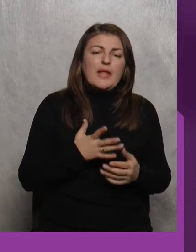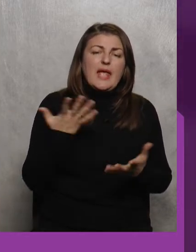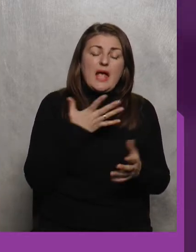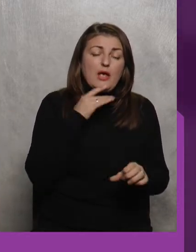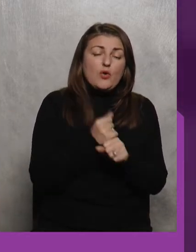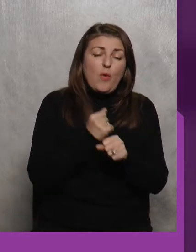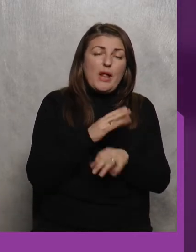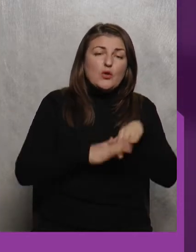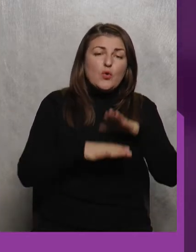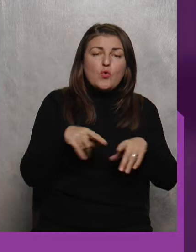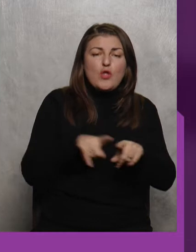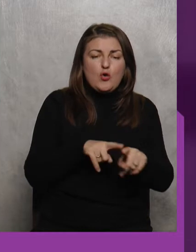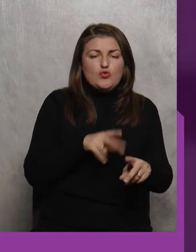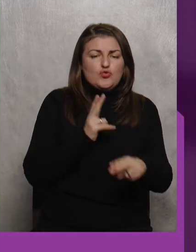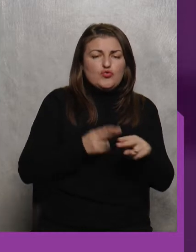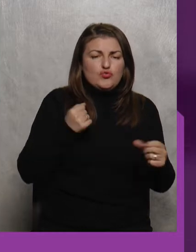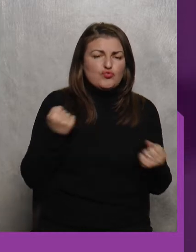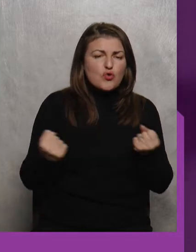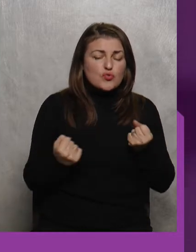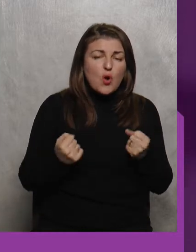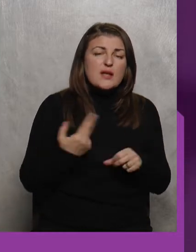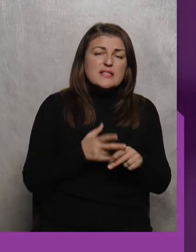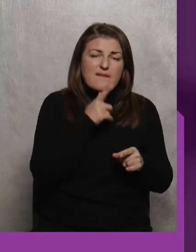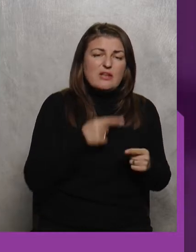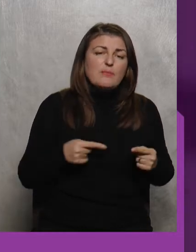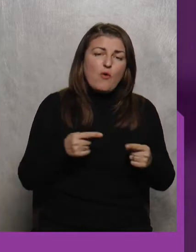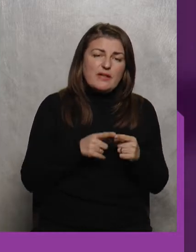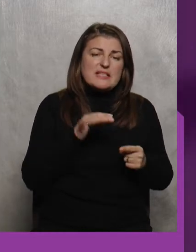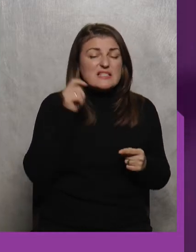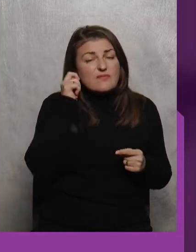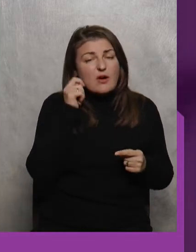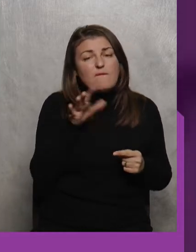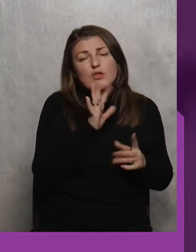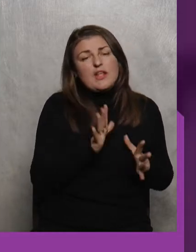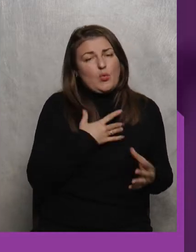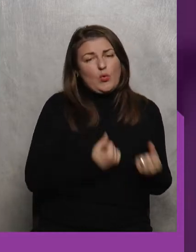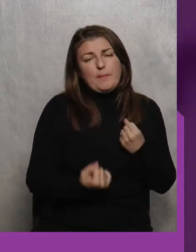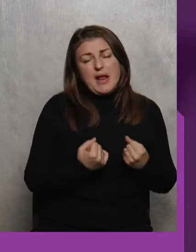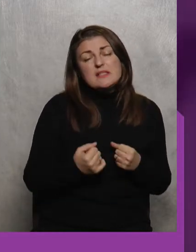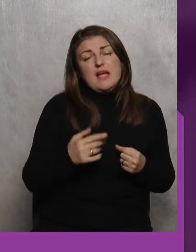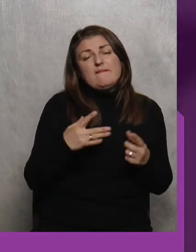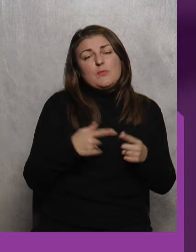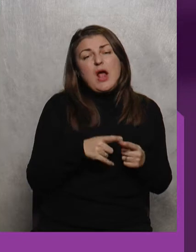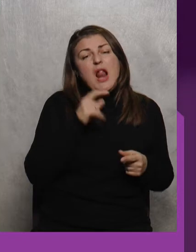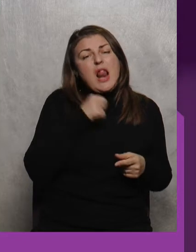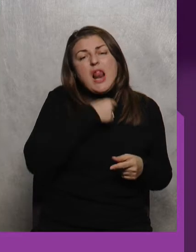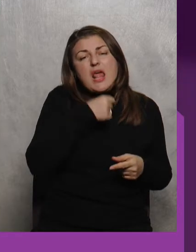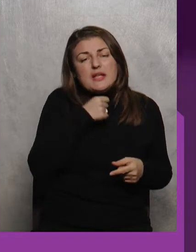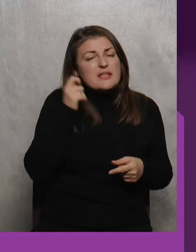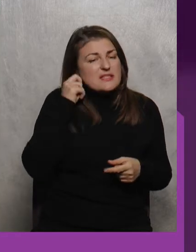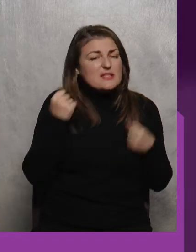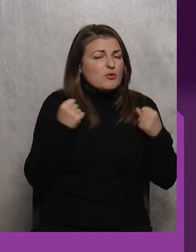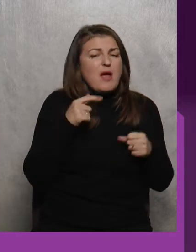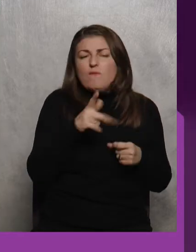роблять руку такою жорсткою, це відповідно з віком вони тільки укріпляються. І відповідно літні спортсмени, вони